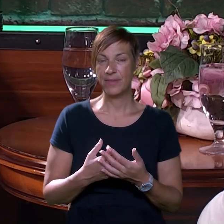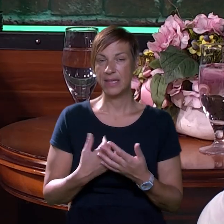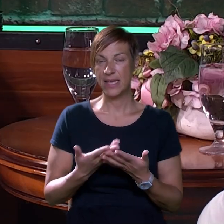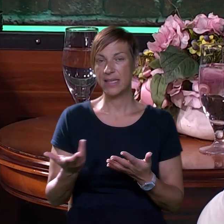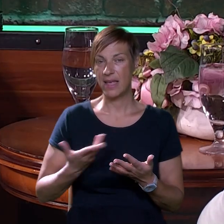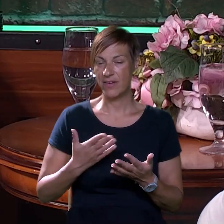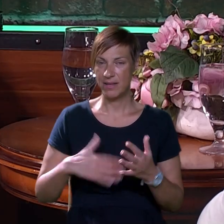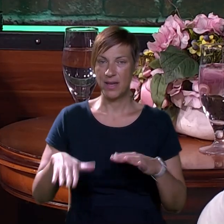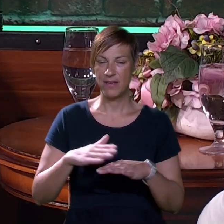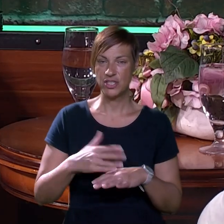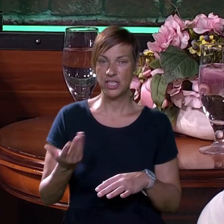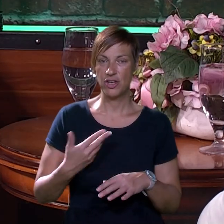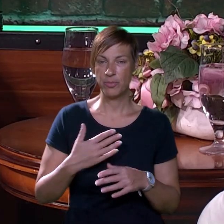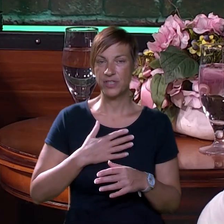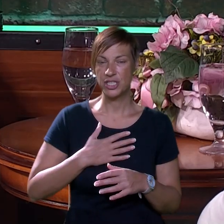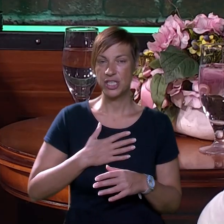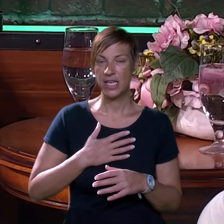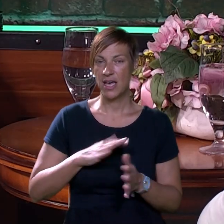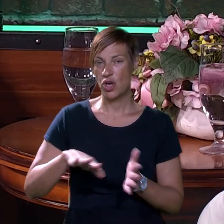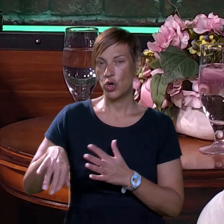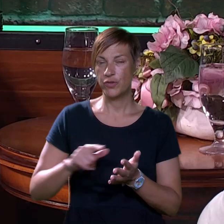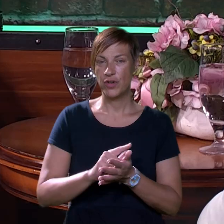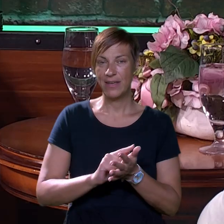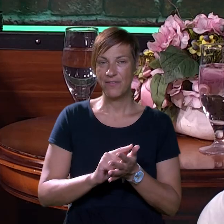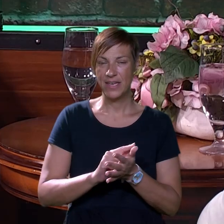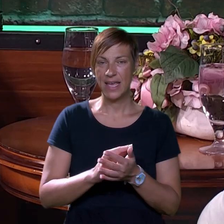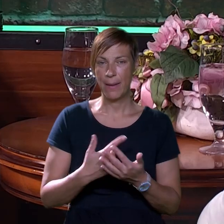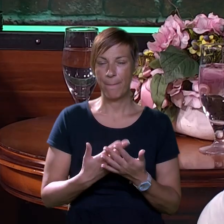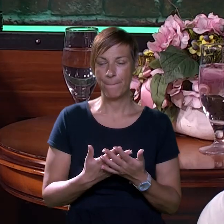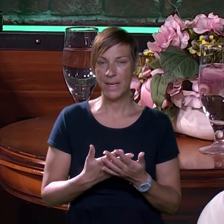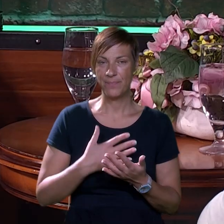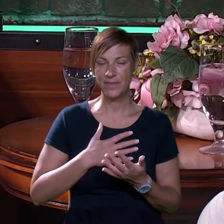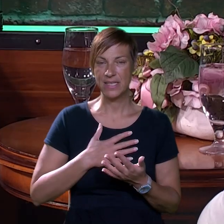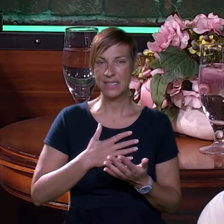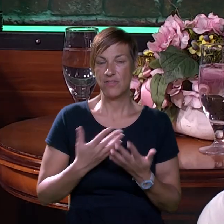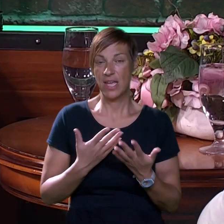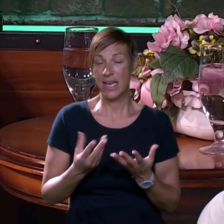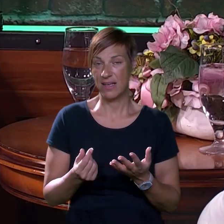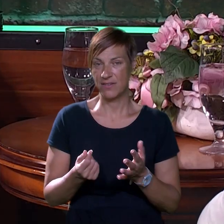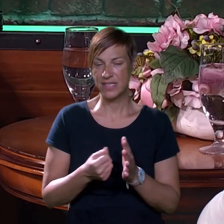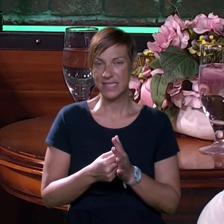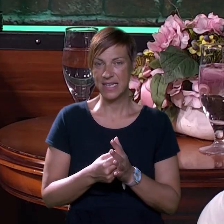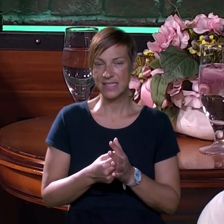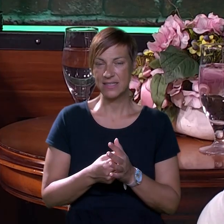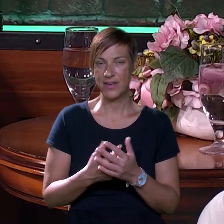davanjem najviše dobivaš. Ja odvojim svoje vrijeme, ja odvojim i svoja nekakva